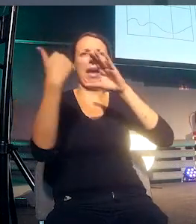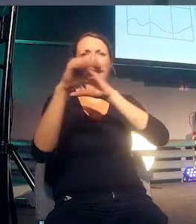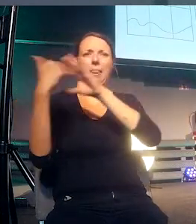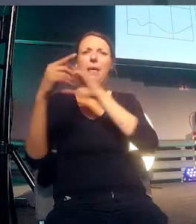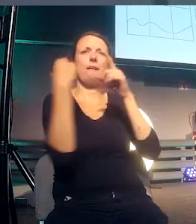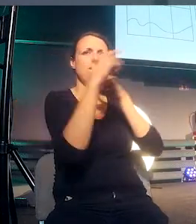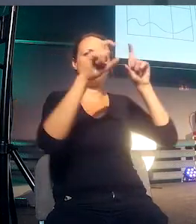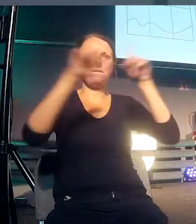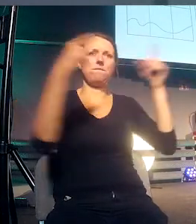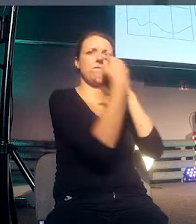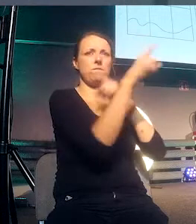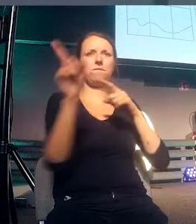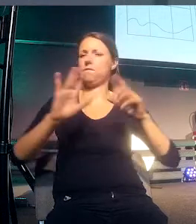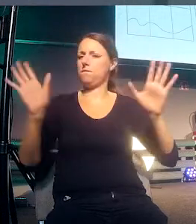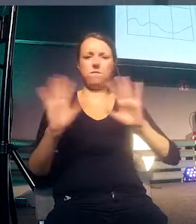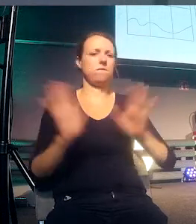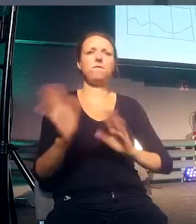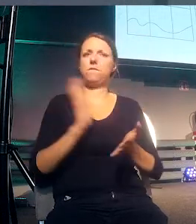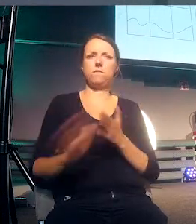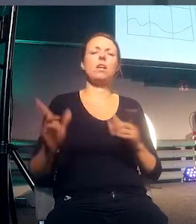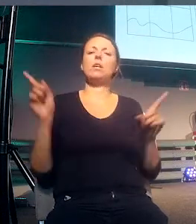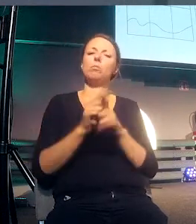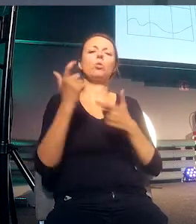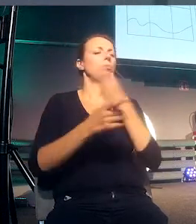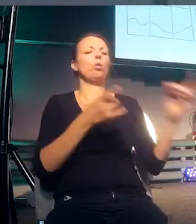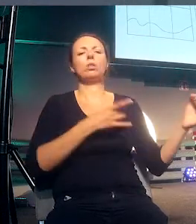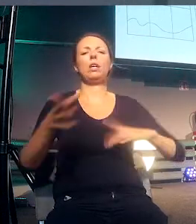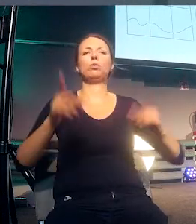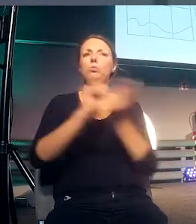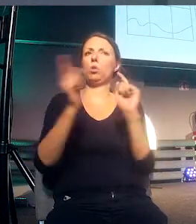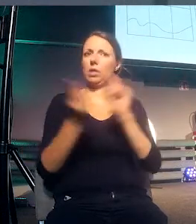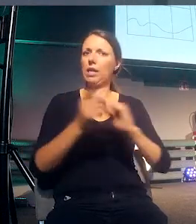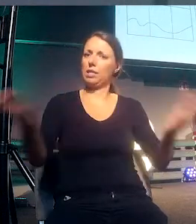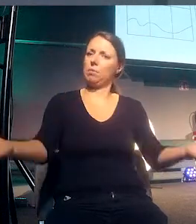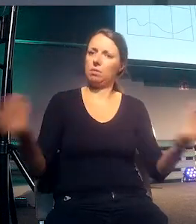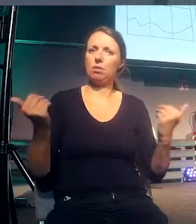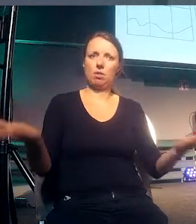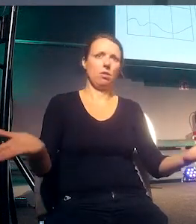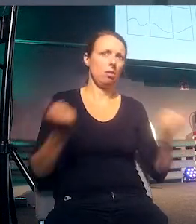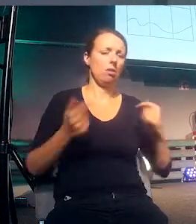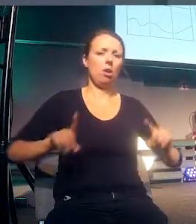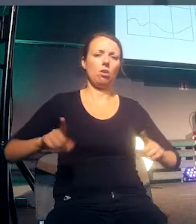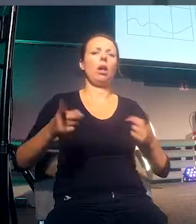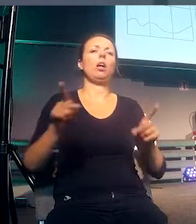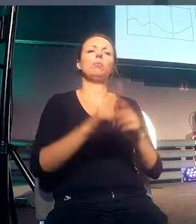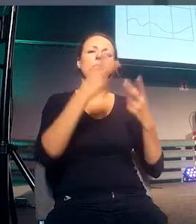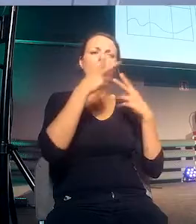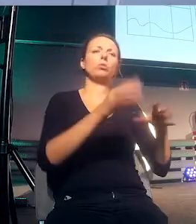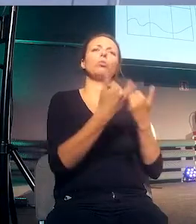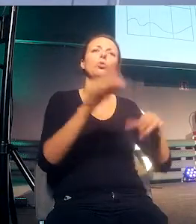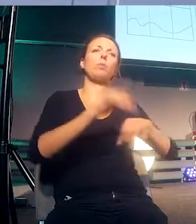zaproszenie. Organizujemy po prostu spotkanie, na którym zaczynamy implementować te wszystkie metody jedna po